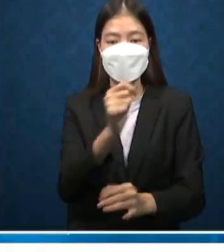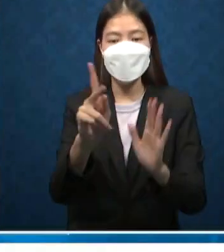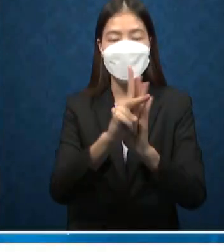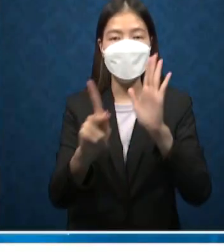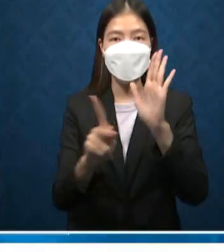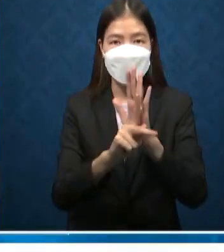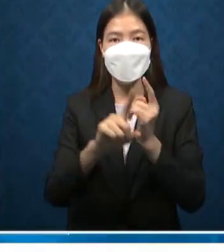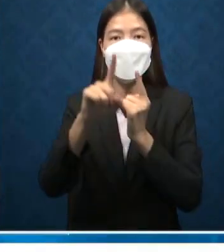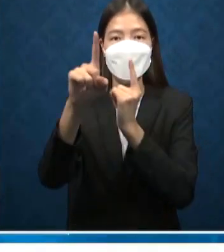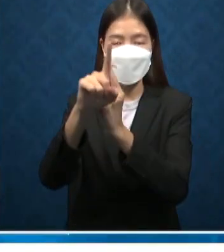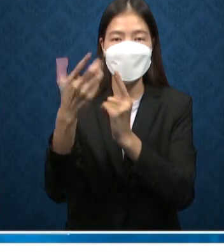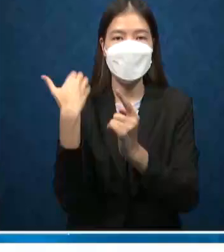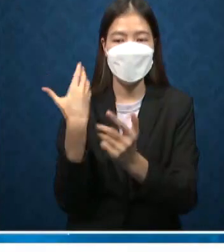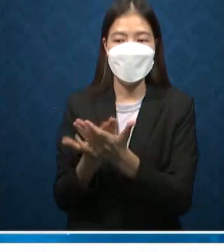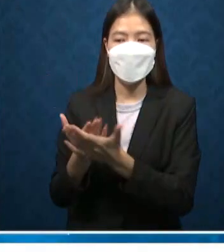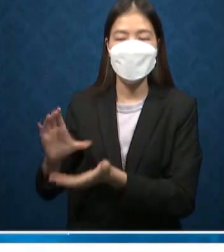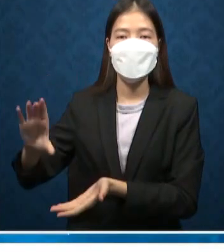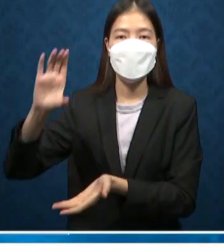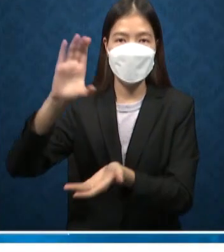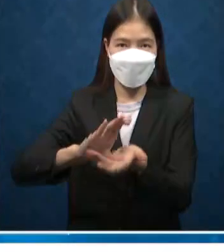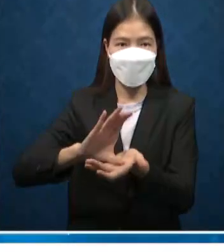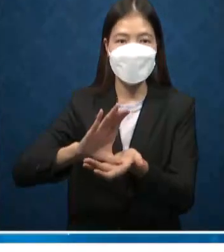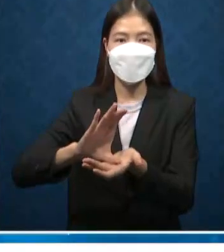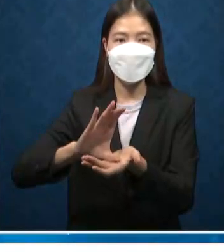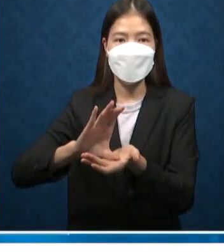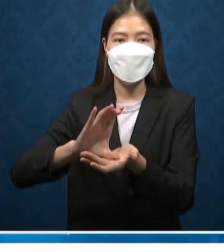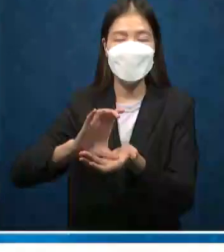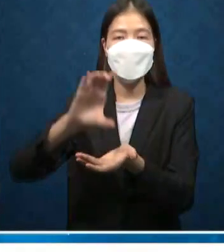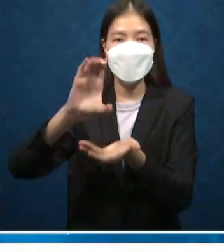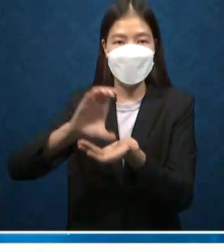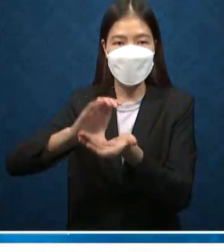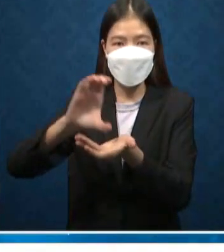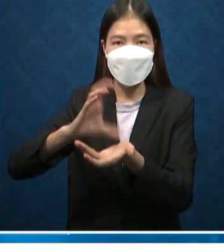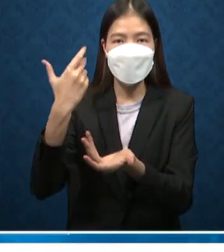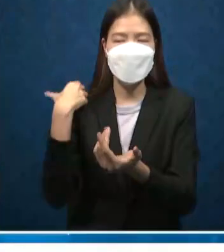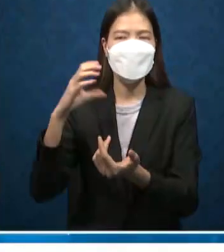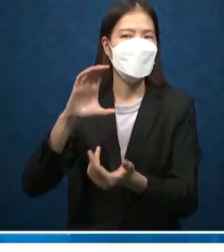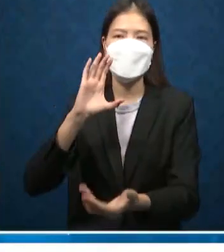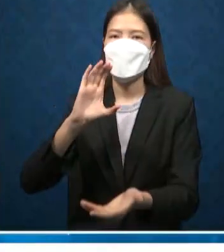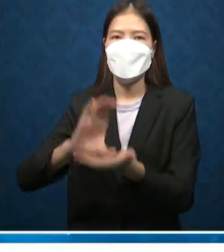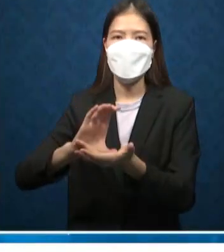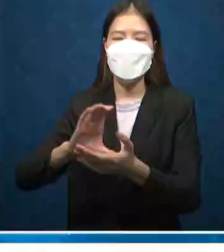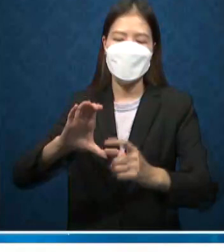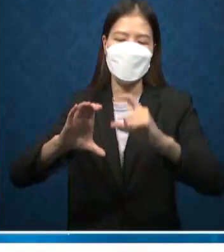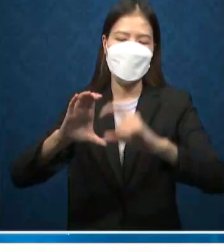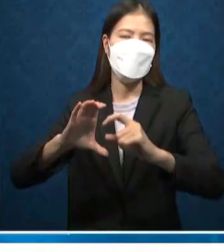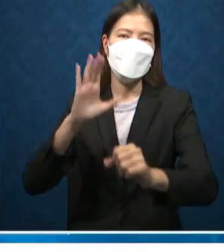ว่าด้วยงบประมาณรายจ่ายประจำปีงบประมาณแต่เงินที่ตั้งไว้ไม่พอจ่ายและพฤติกรรมที่เกิด